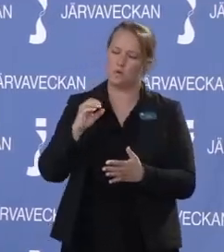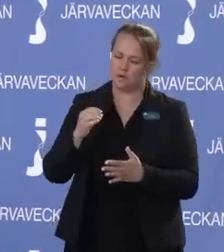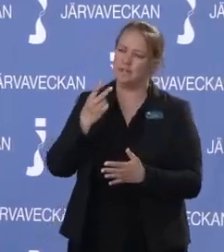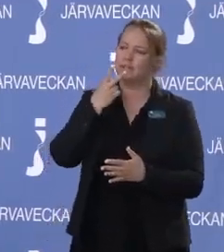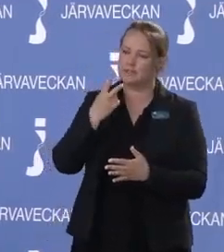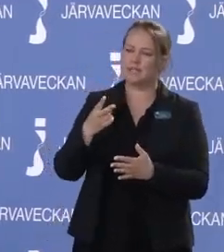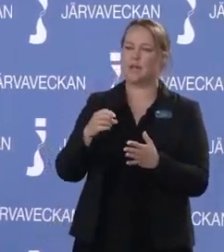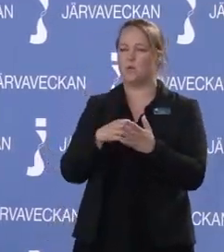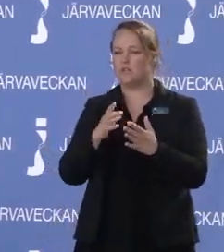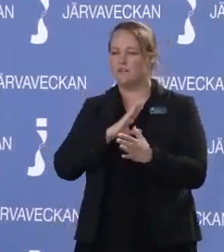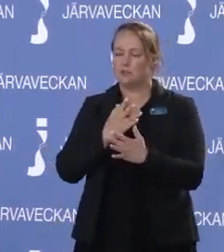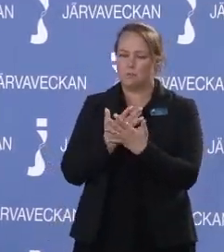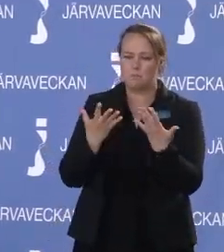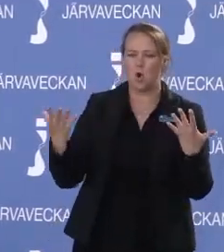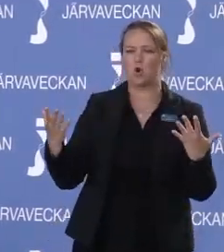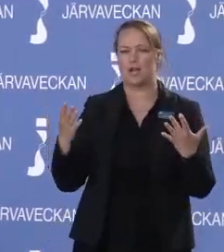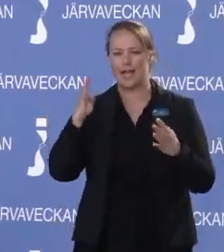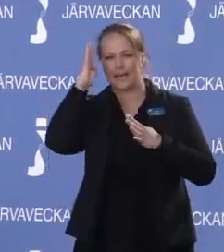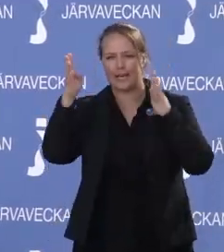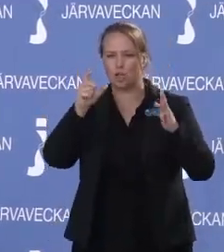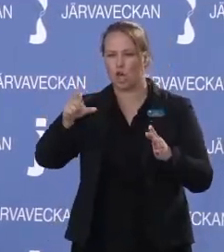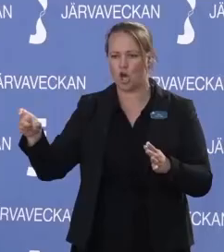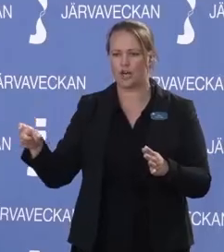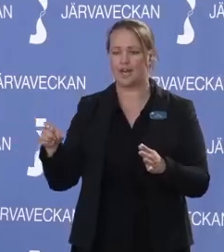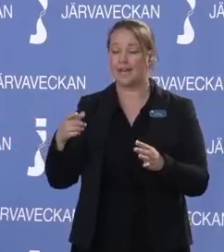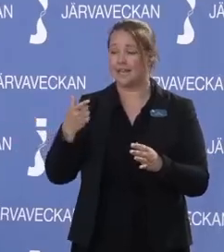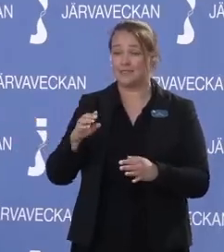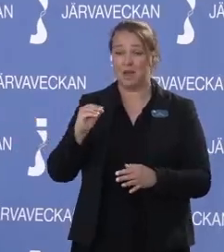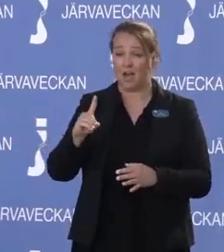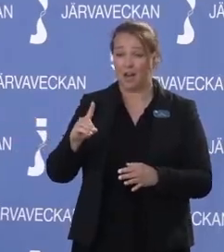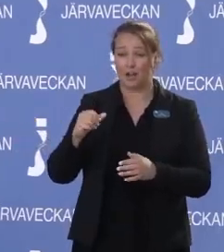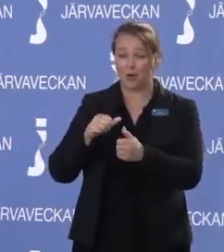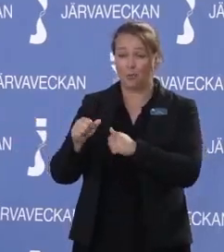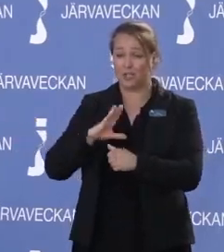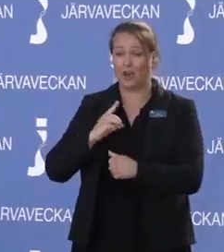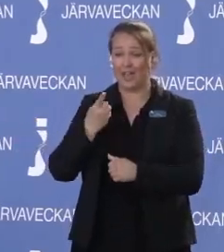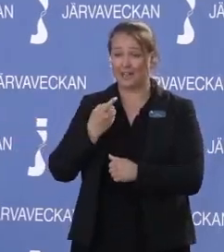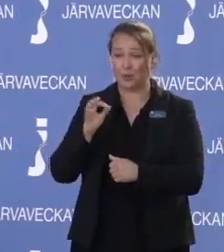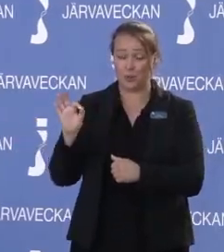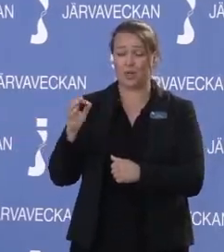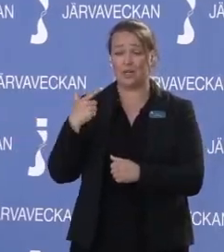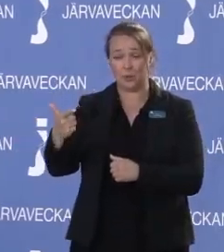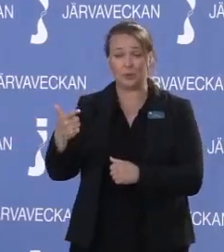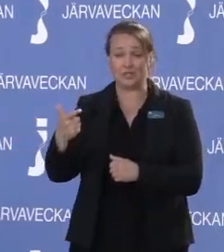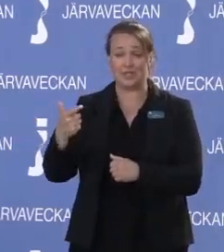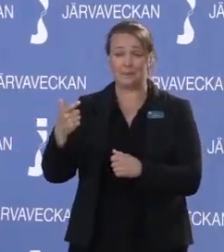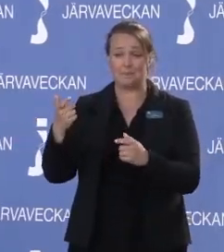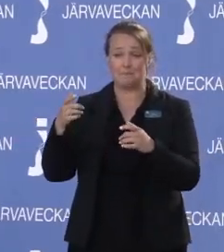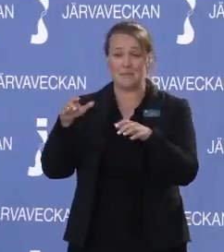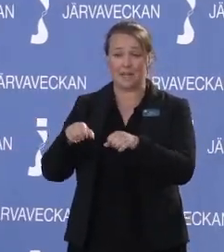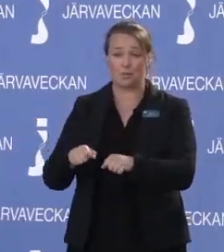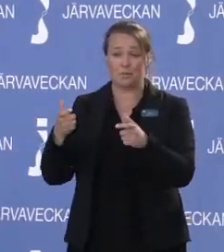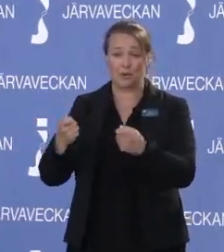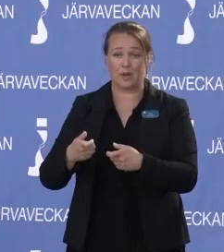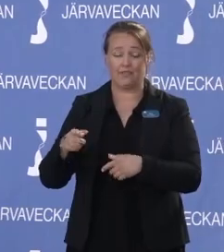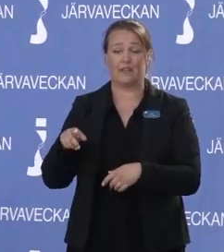fantastiska kreatörer och kanaler vi ser. Bara då Alkompis att nämna har ju över 100 000 prenumeranter, och deras innehåll konsumeras